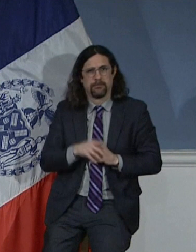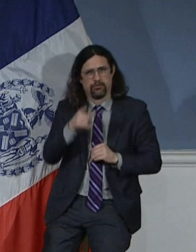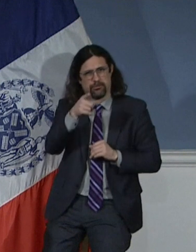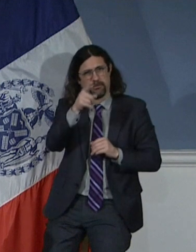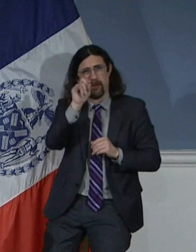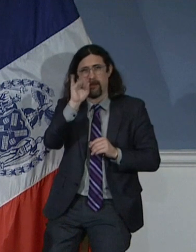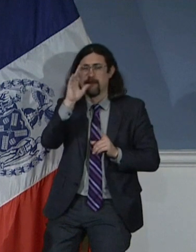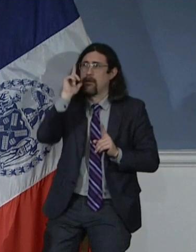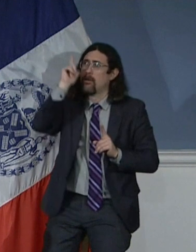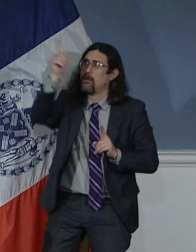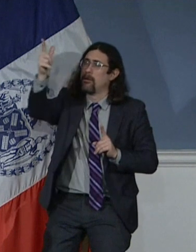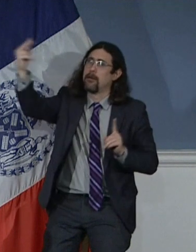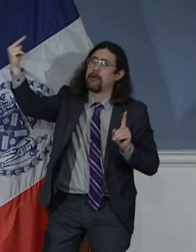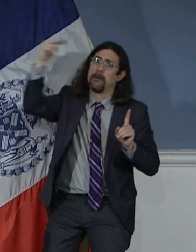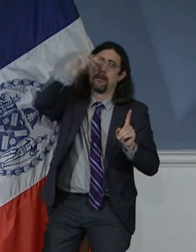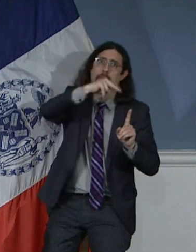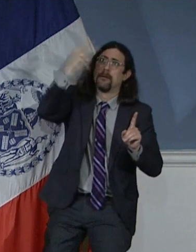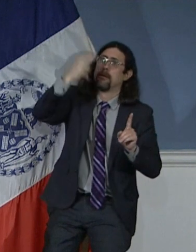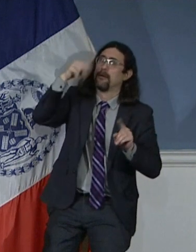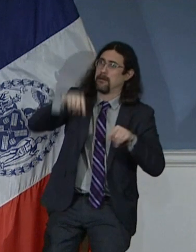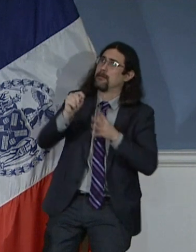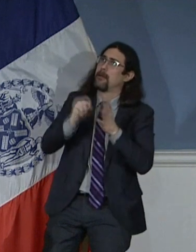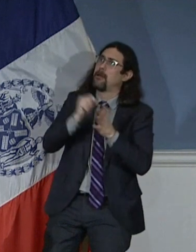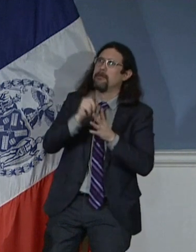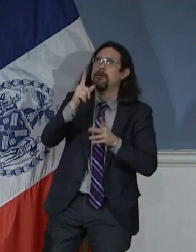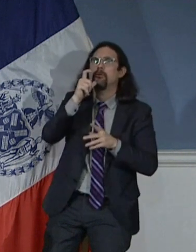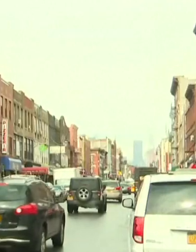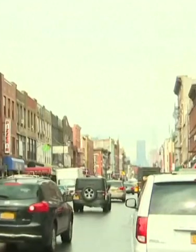jede Chance, mutig zu handeln, um unsere Nation zu schützen.